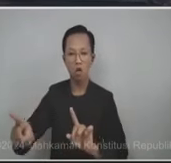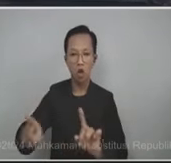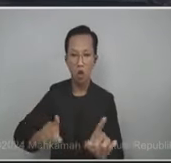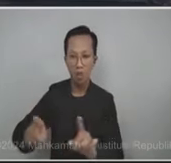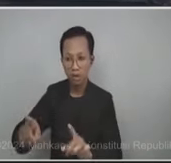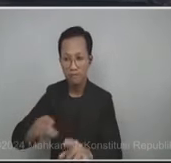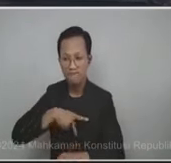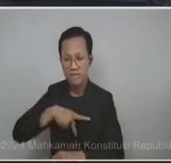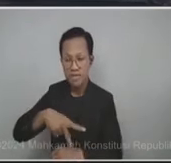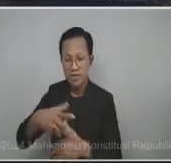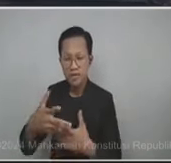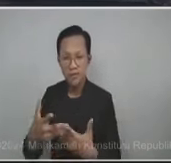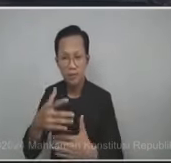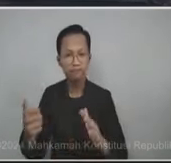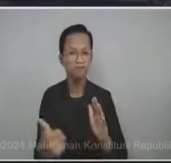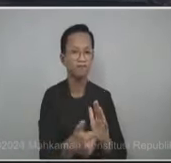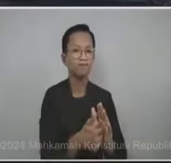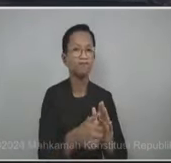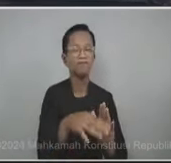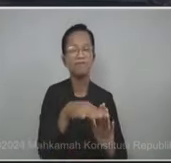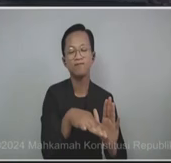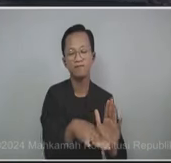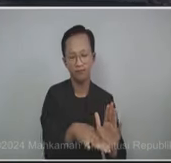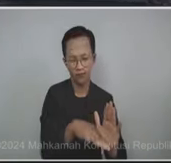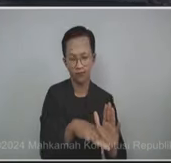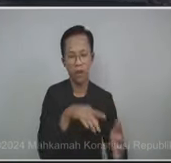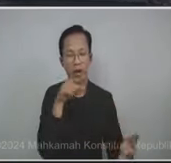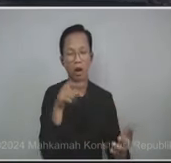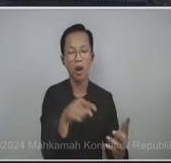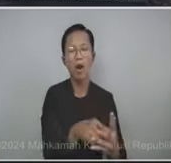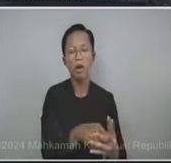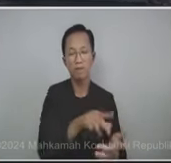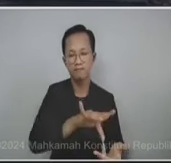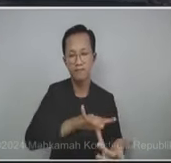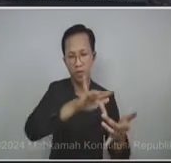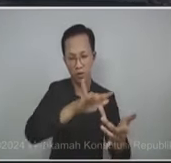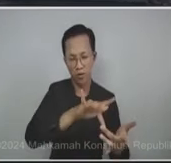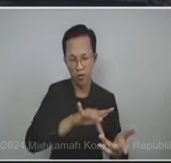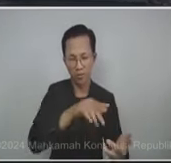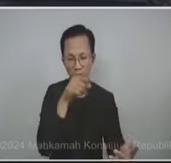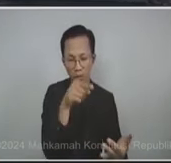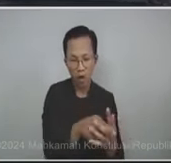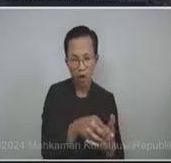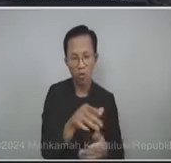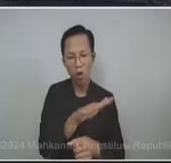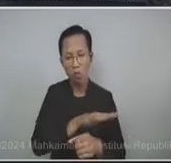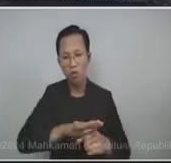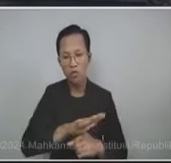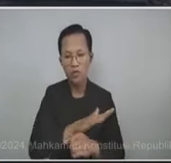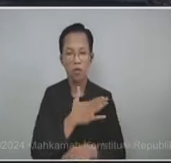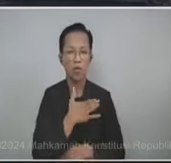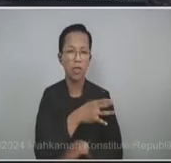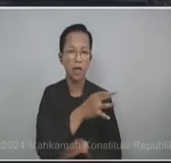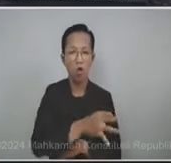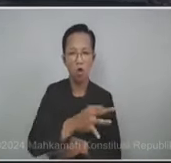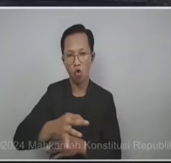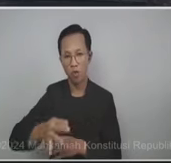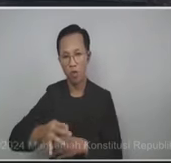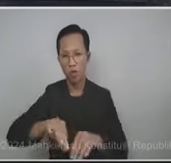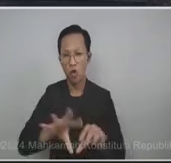didasarkan pada hasil pelaian suara sah dalam pemilu pada provinsi kabupaten kota yang bersangkutan dengan besaran